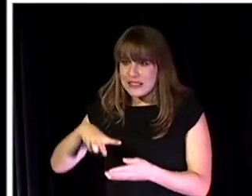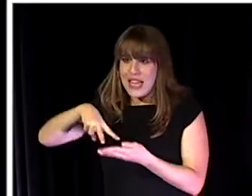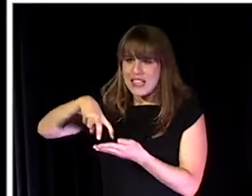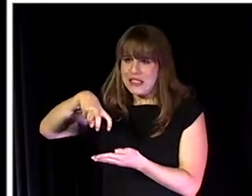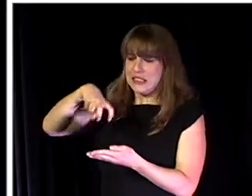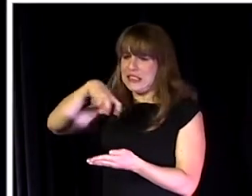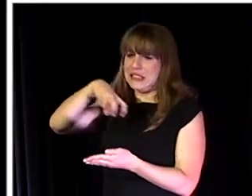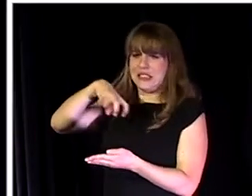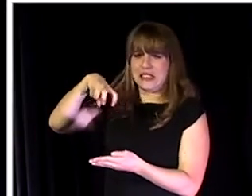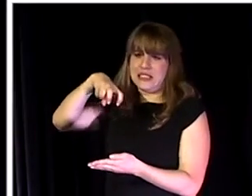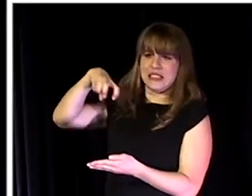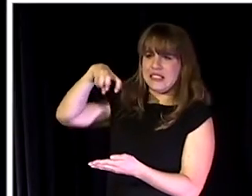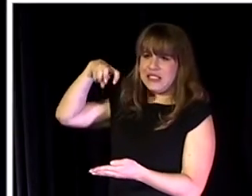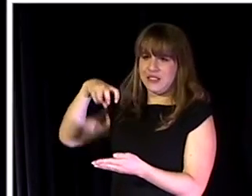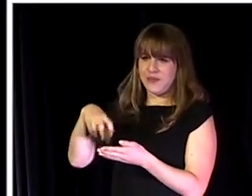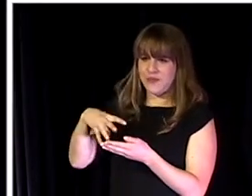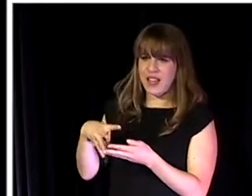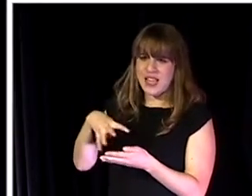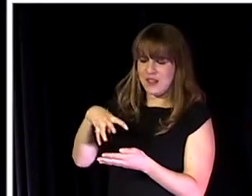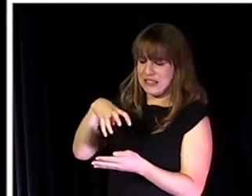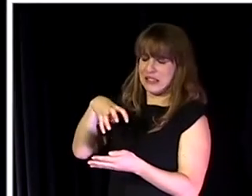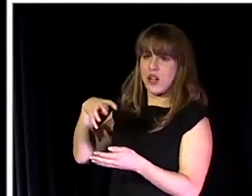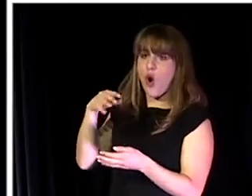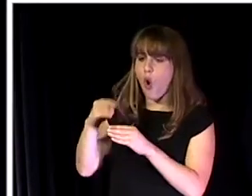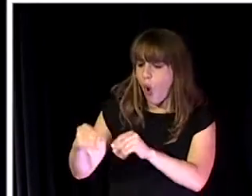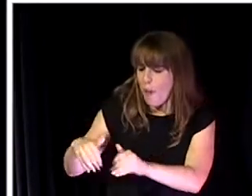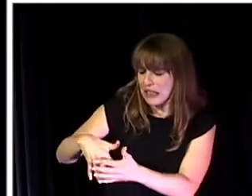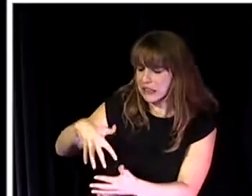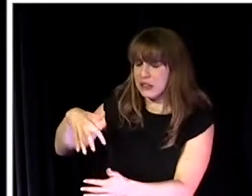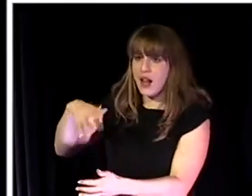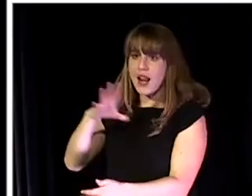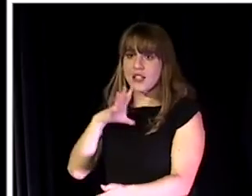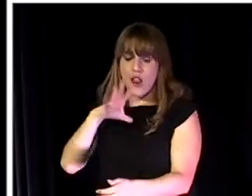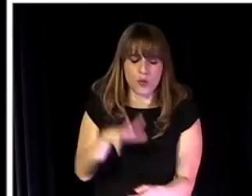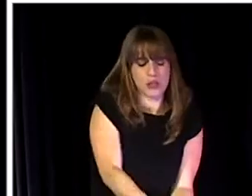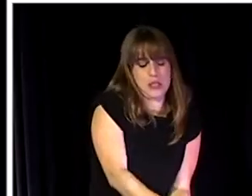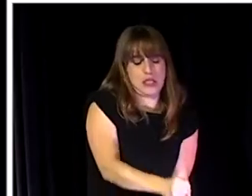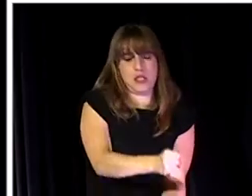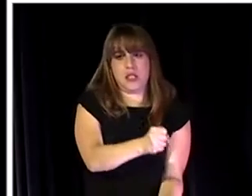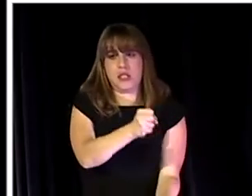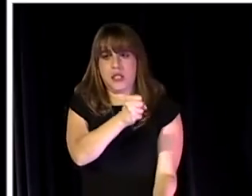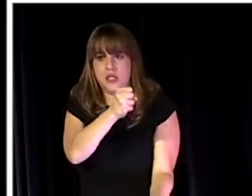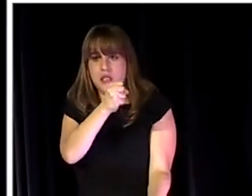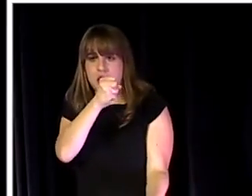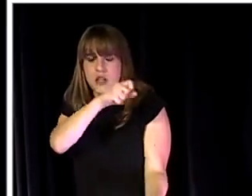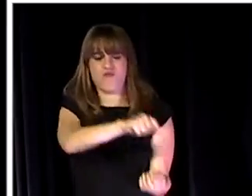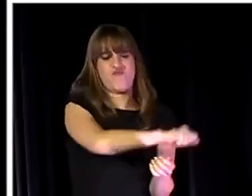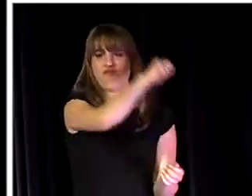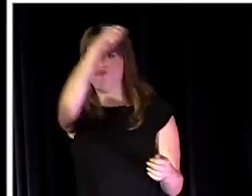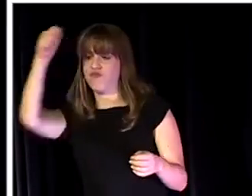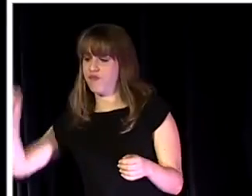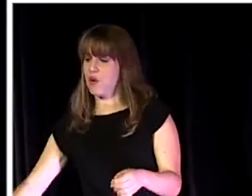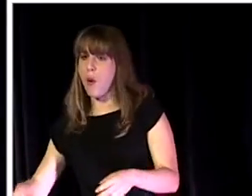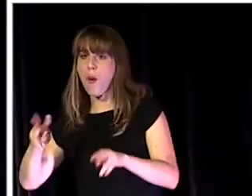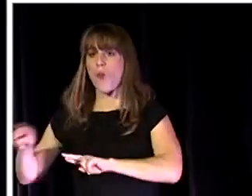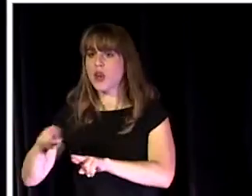από το σπίτι του, να το τραβάει με δύναμη από το χώμα. Ένας άνθρωπος το είχε τραβήξει με τη δύναμη από το χώμα και το ρίξε με ορμή μέσα στο